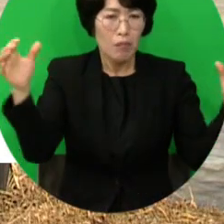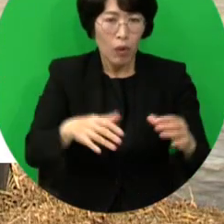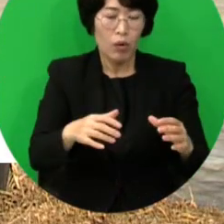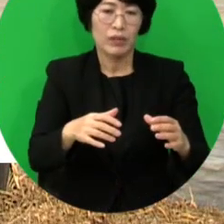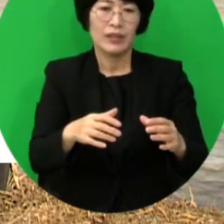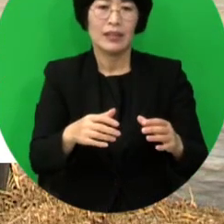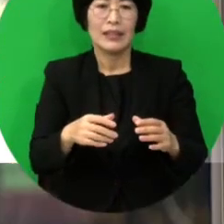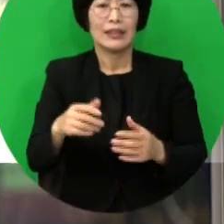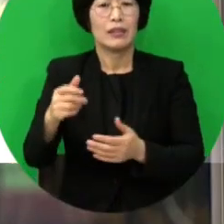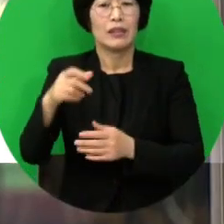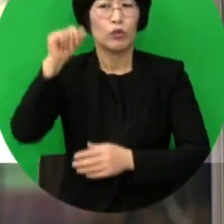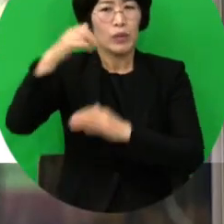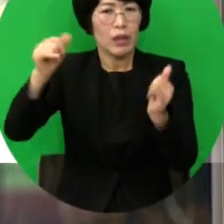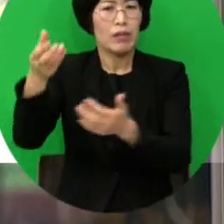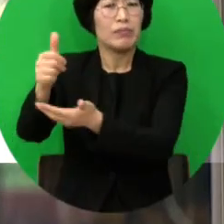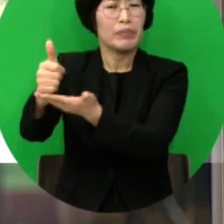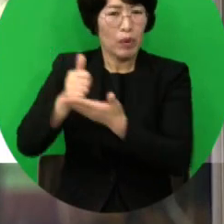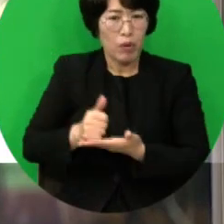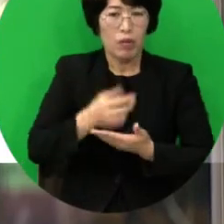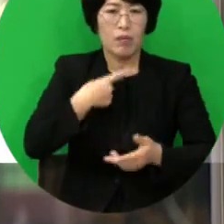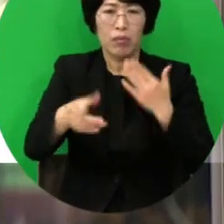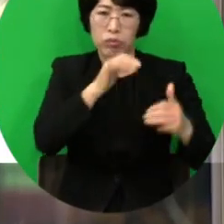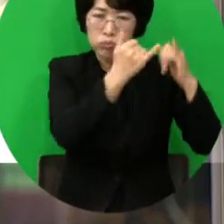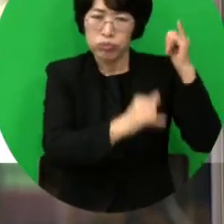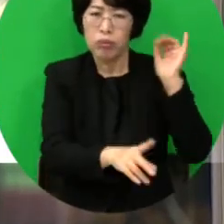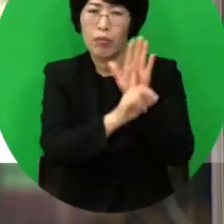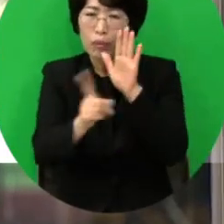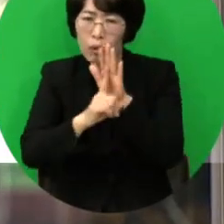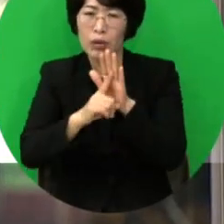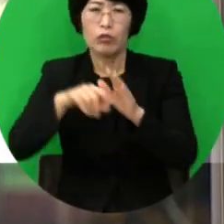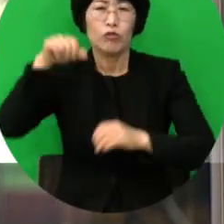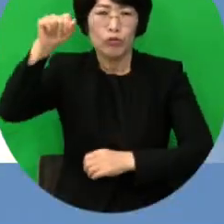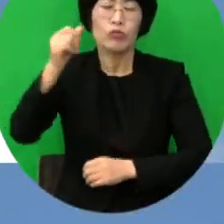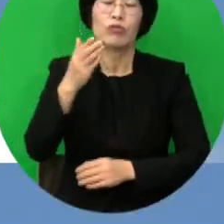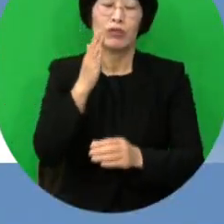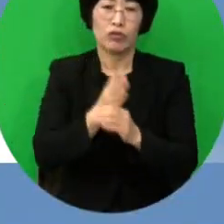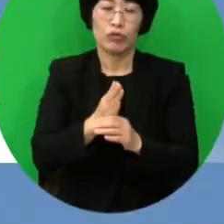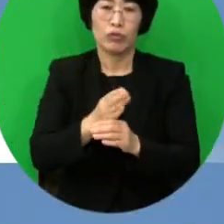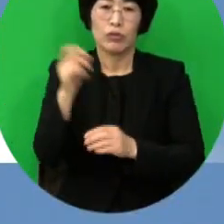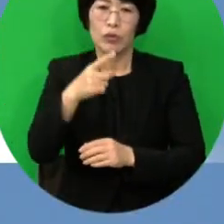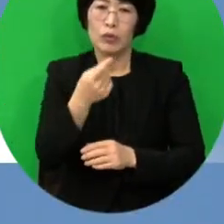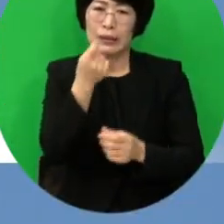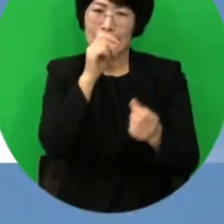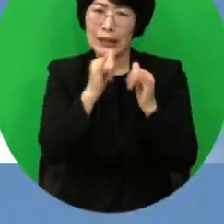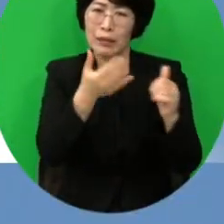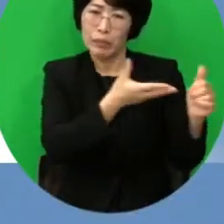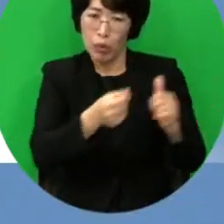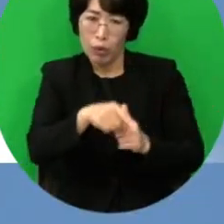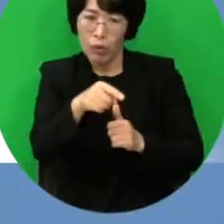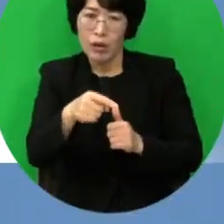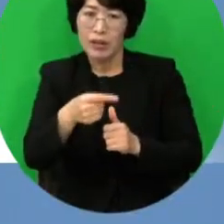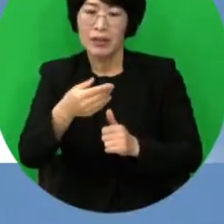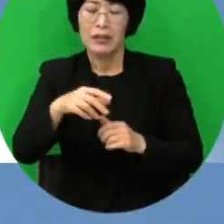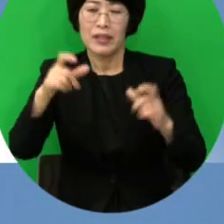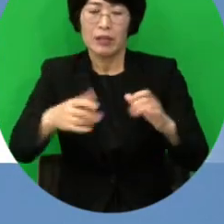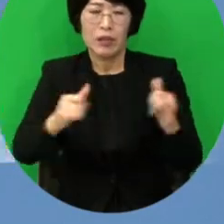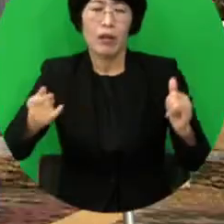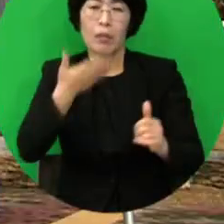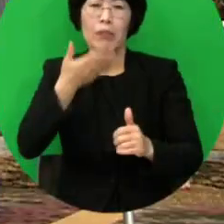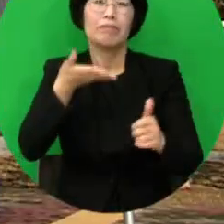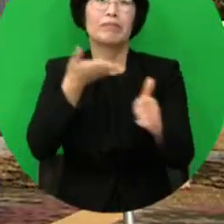예비 후보자를 초대해 업적 홍보와 선거운동을 한 혐의를 받고 있으며 지인을 통해 모임에 참석한 선거구민에게